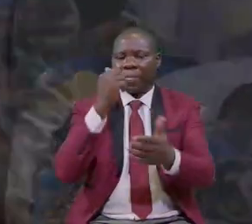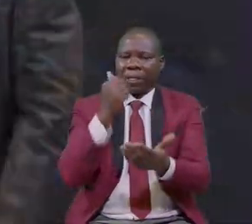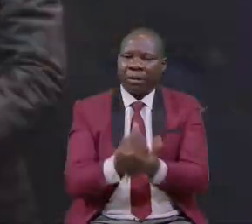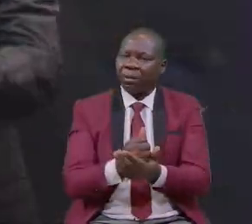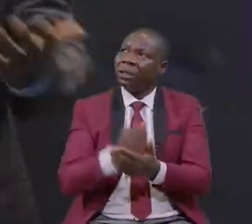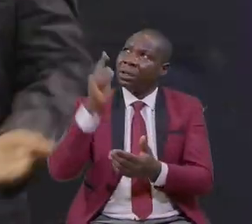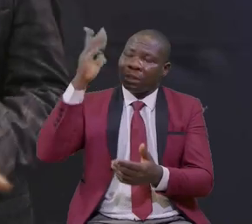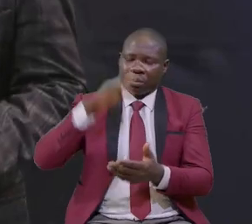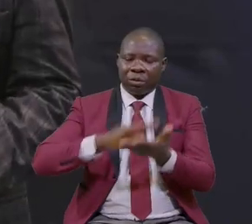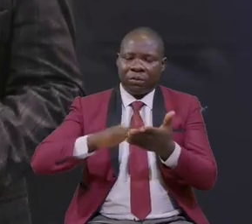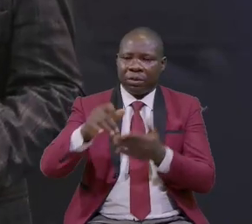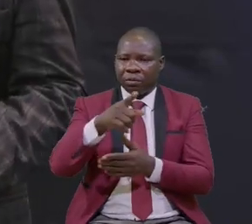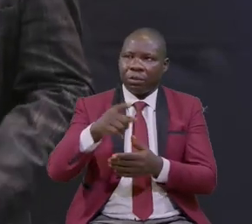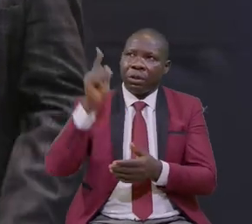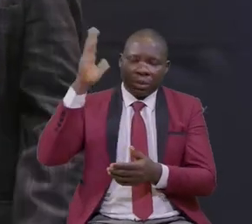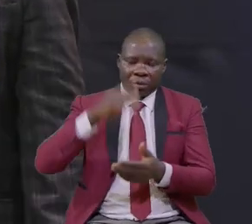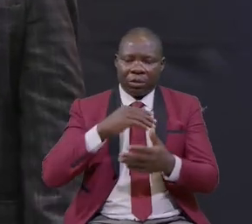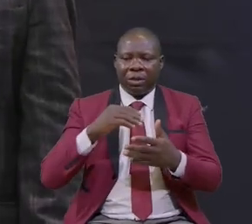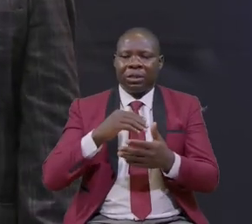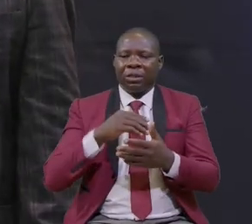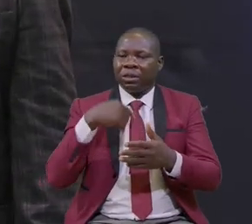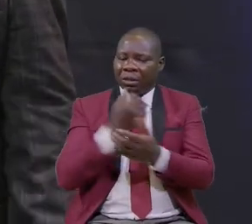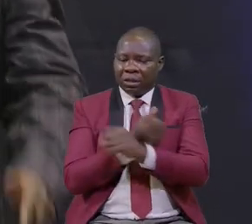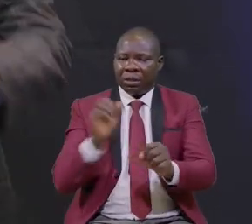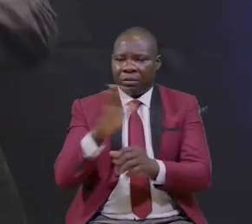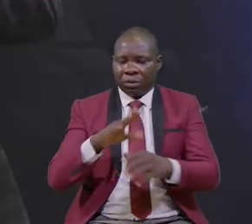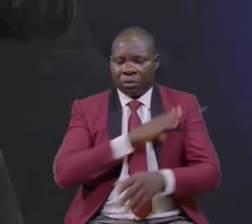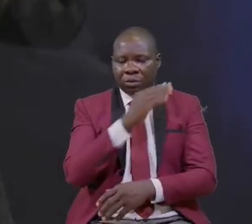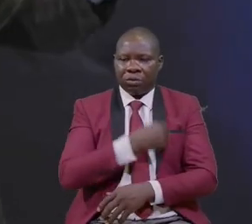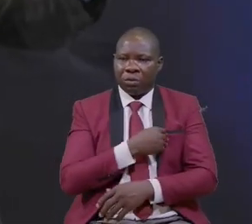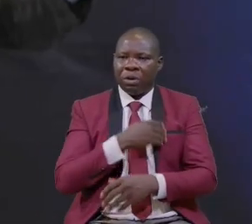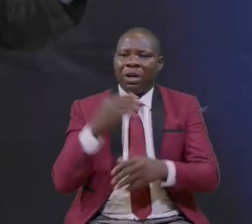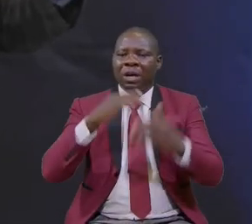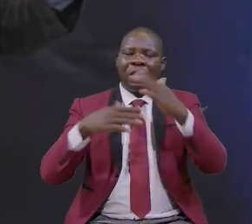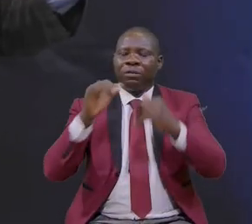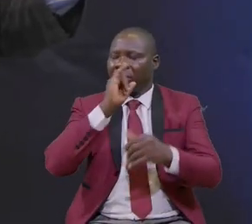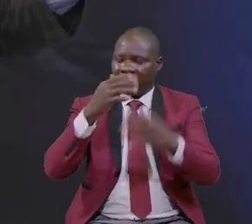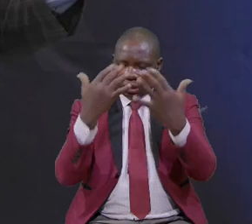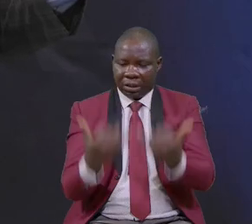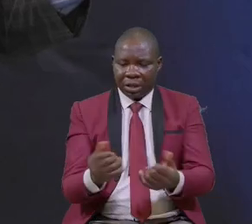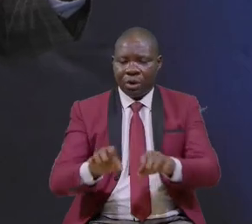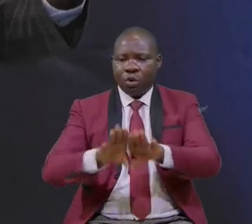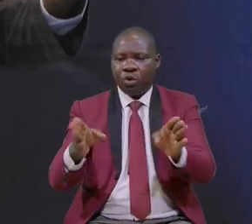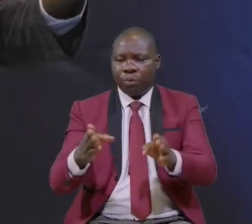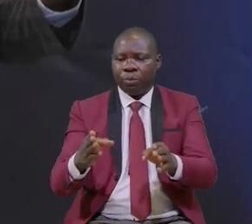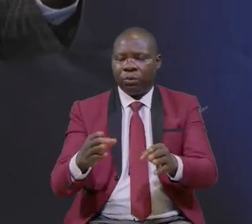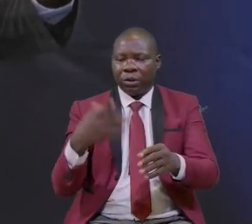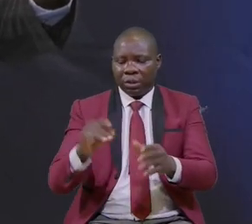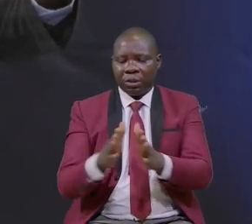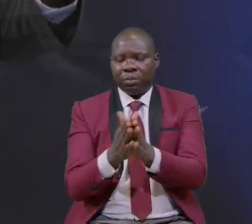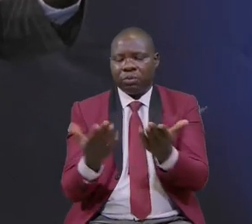pardonner. Il va te sauver ton âme. Le ciel est ouvert. Le livre de vie